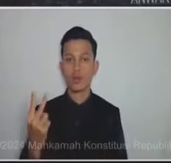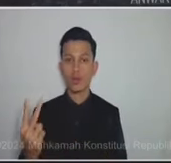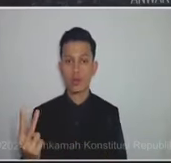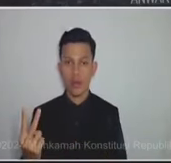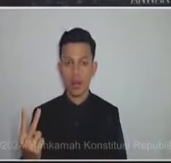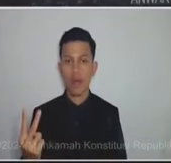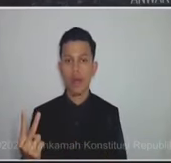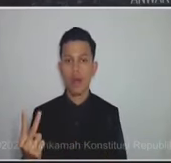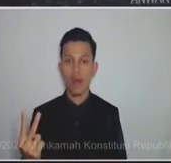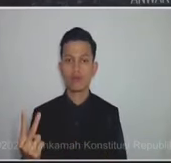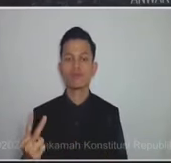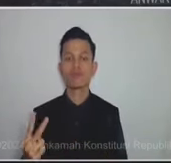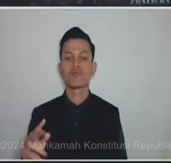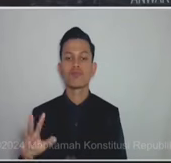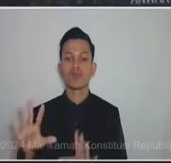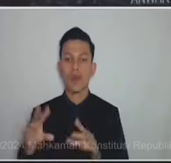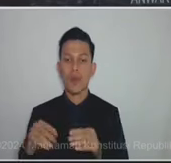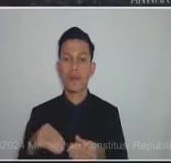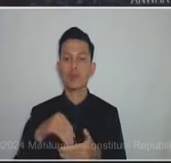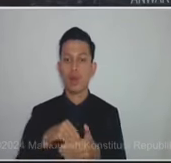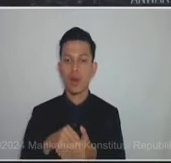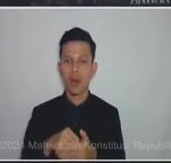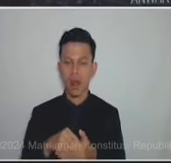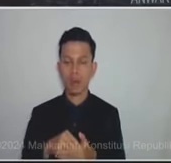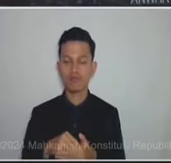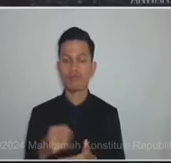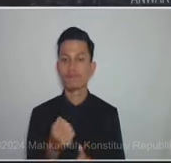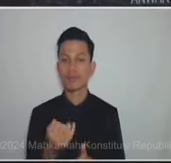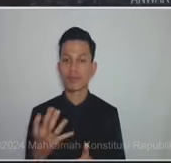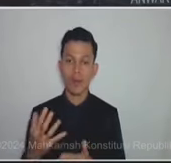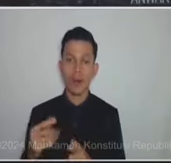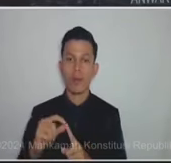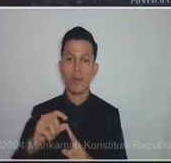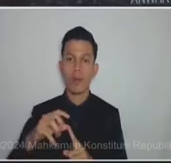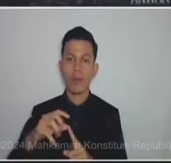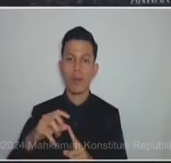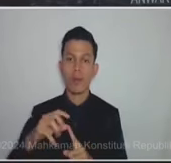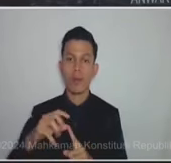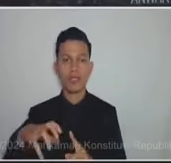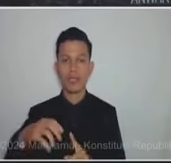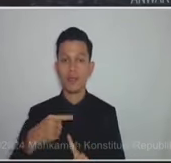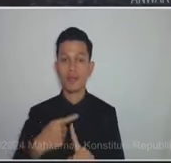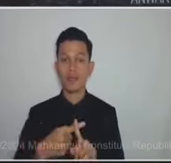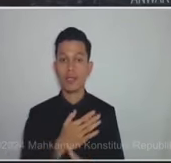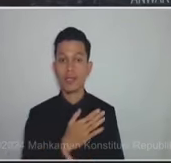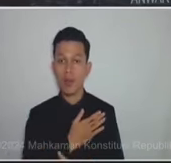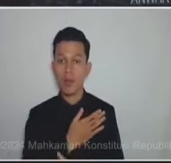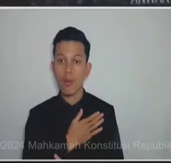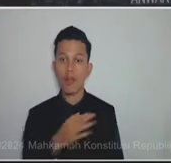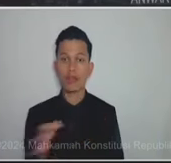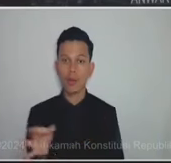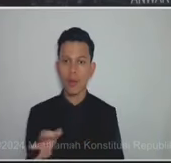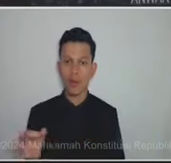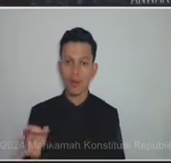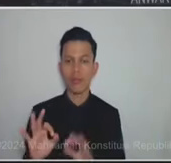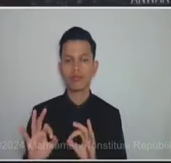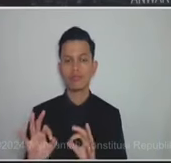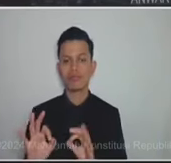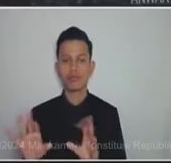telah memperoleh suara di beberapa provinsi dan kabupaten yang cukup